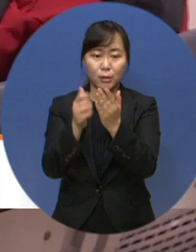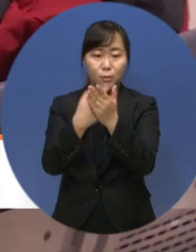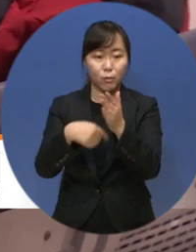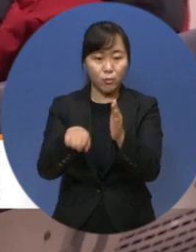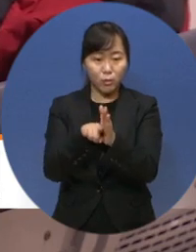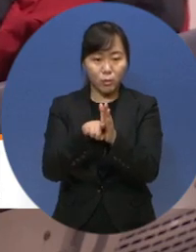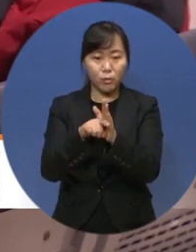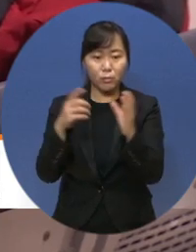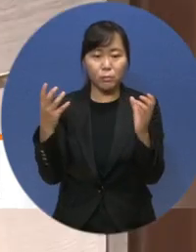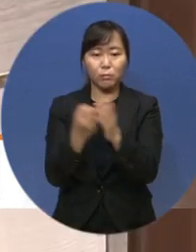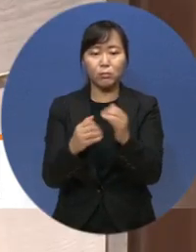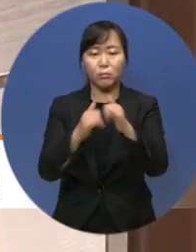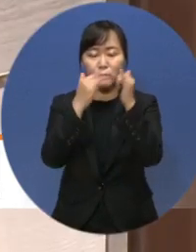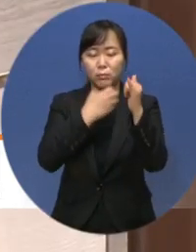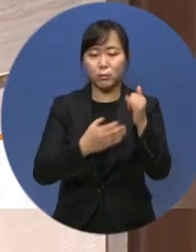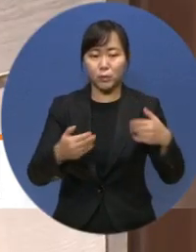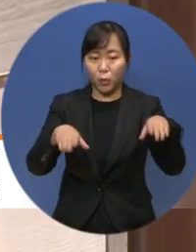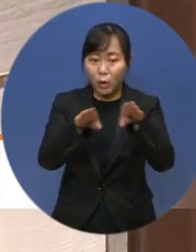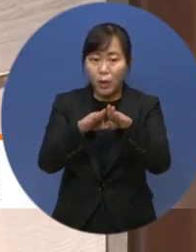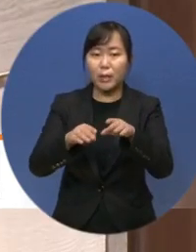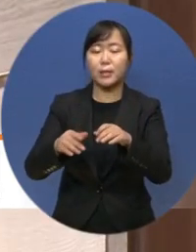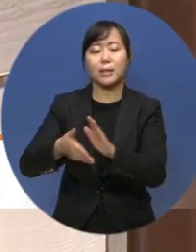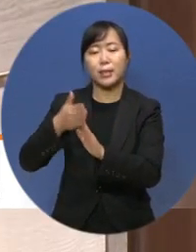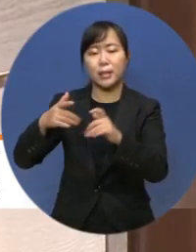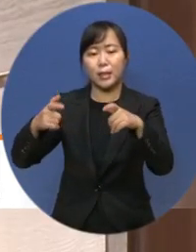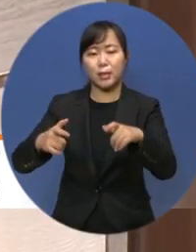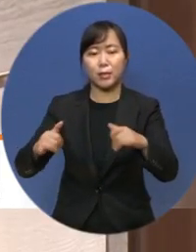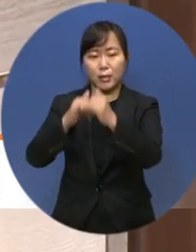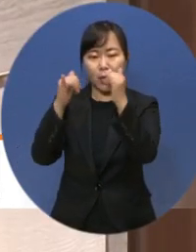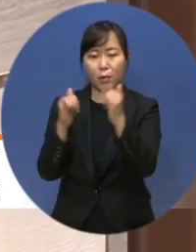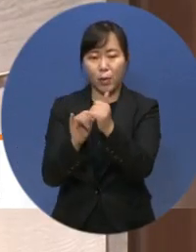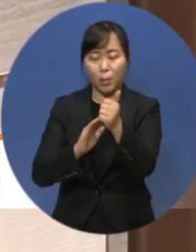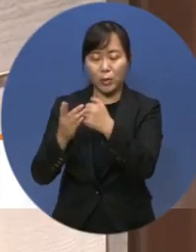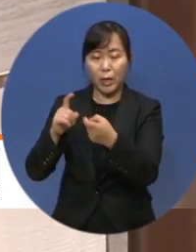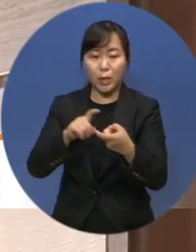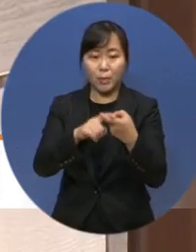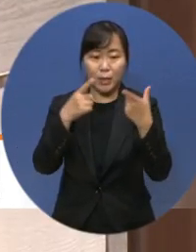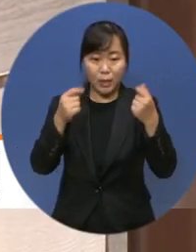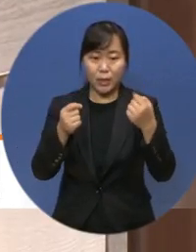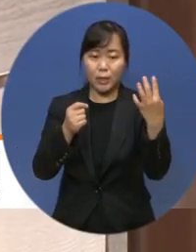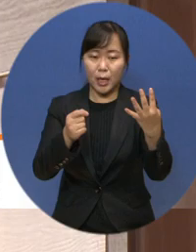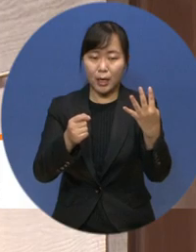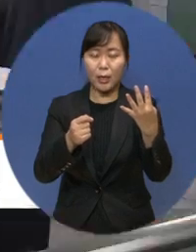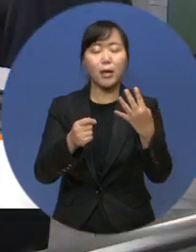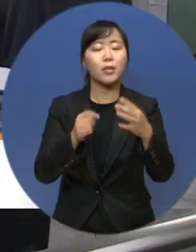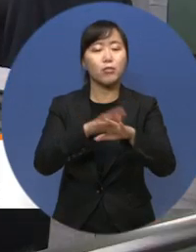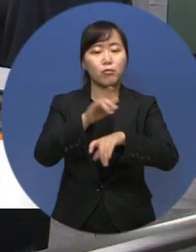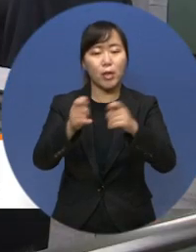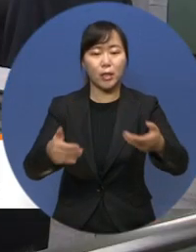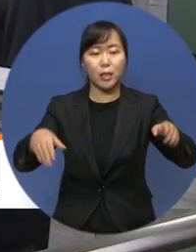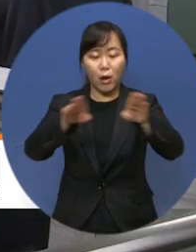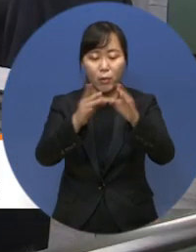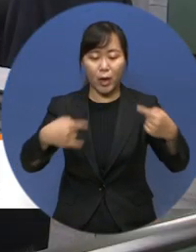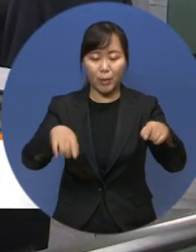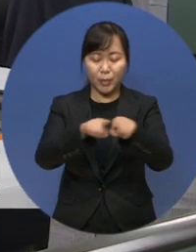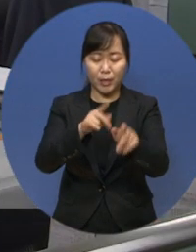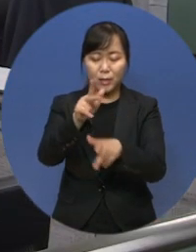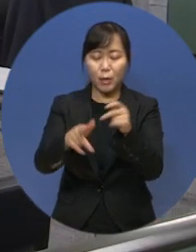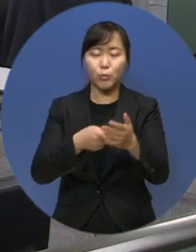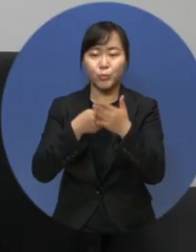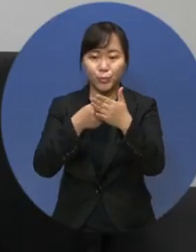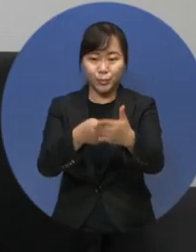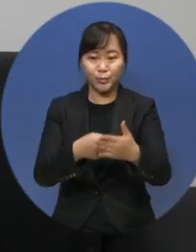종합사회복지관 과 시 c 역사의 보장해 빛의 좀 맥이 의 수행 경험과 함께 사업을 추진하게